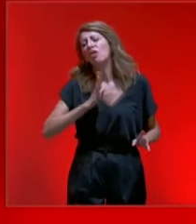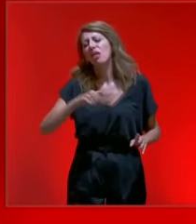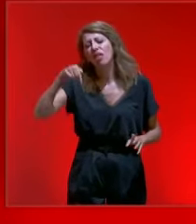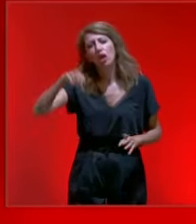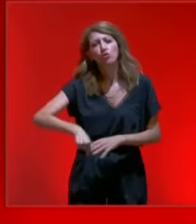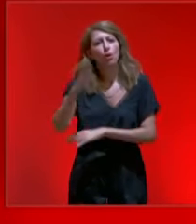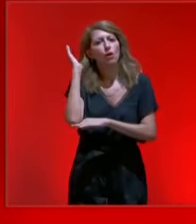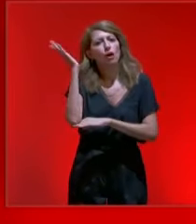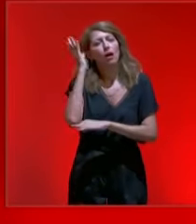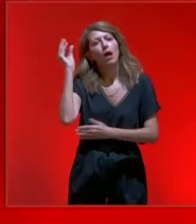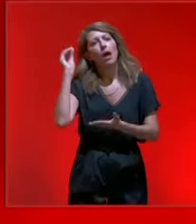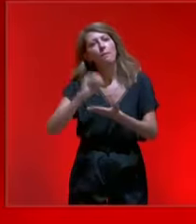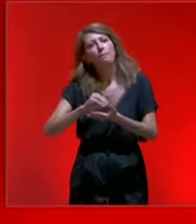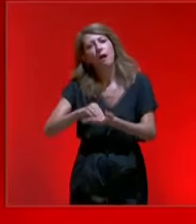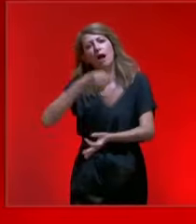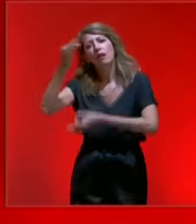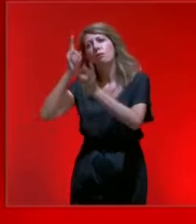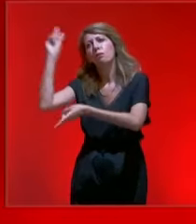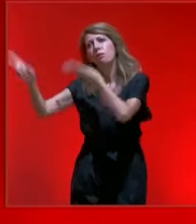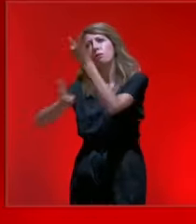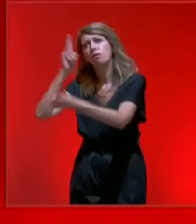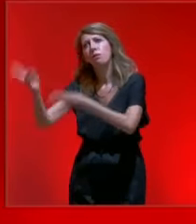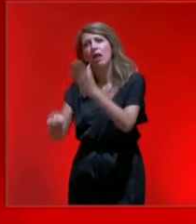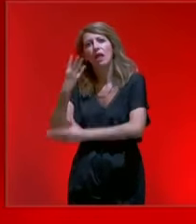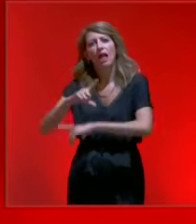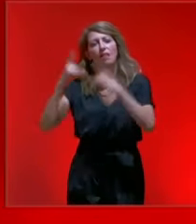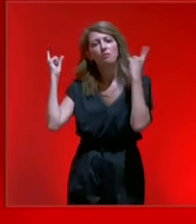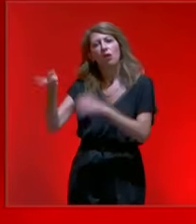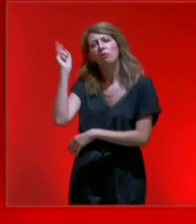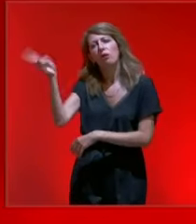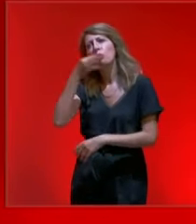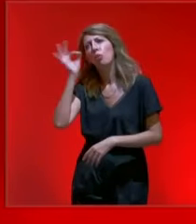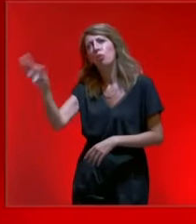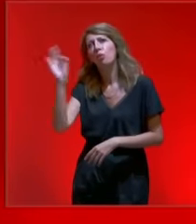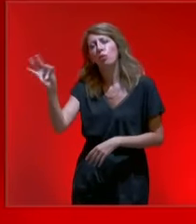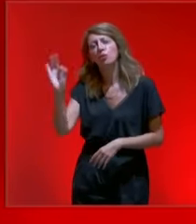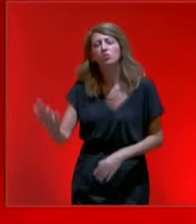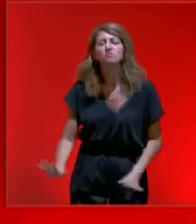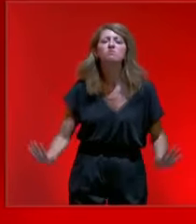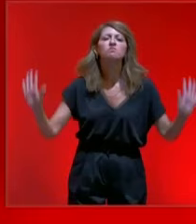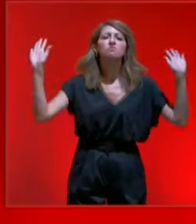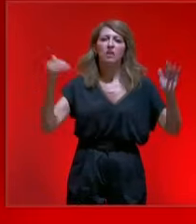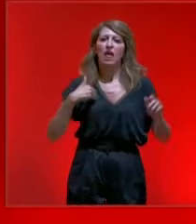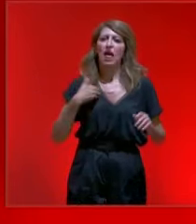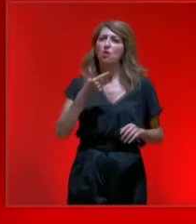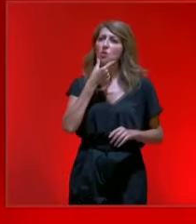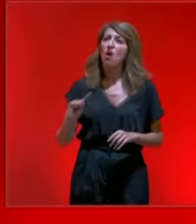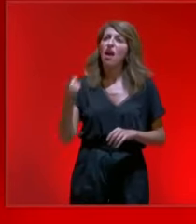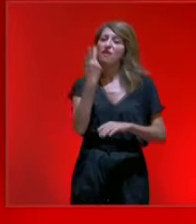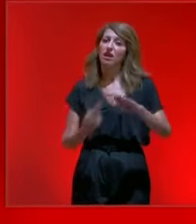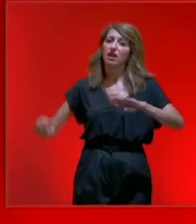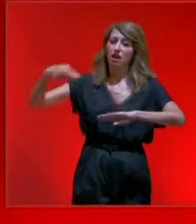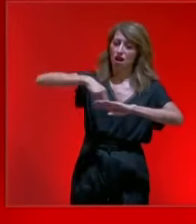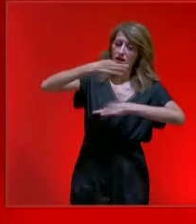μία φορά πόσο κακή είναι η κυβέρνηση της Νέας Δημοκρατίας. Ούτε για να επαναλάβω για ακόμα μία